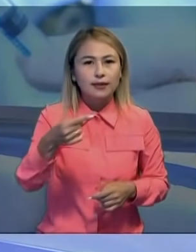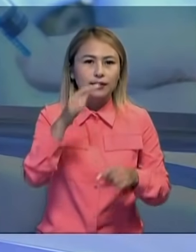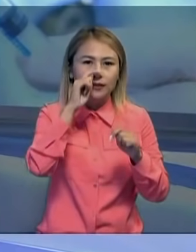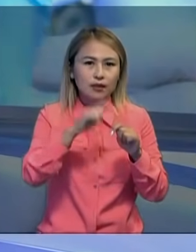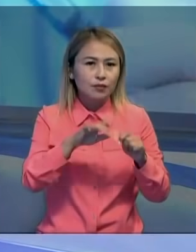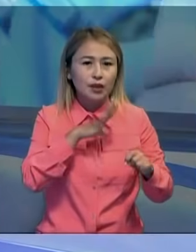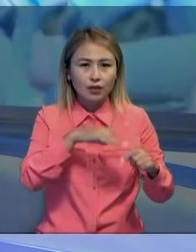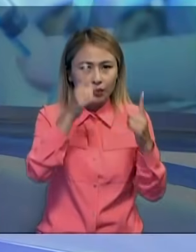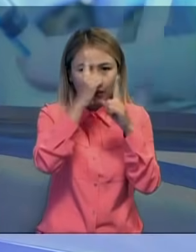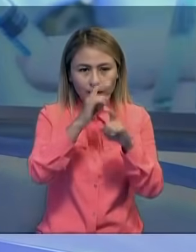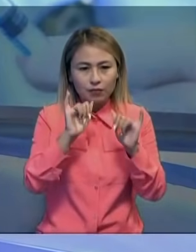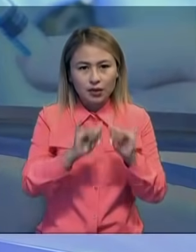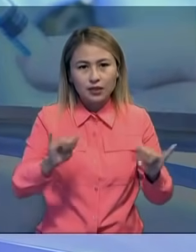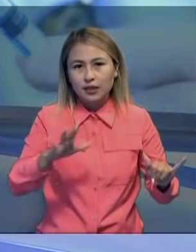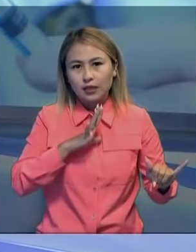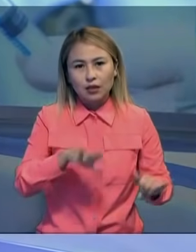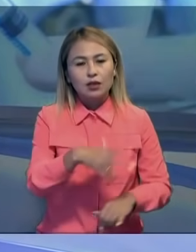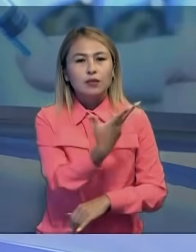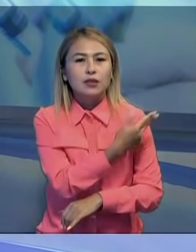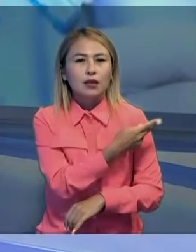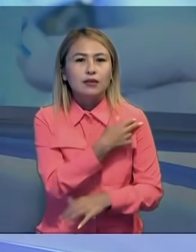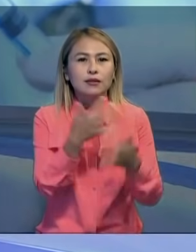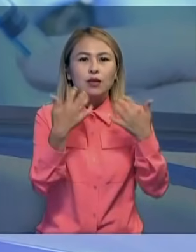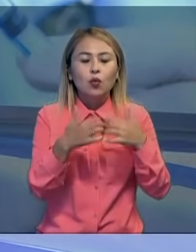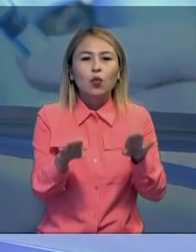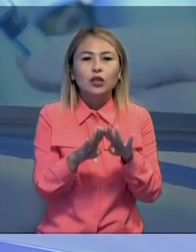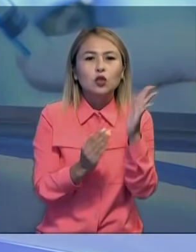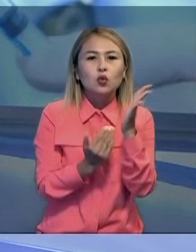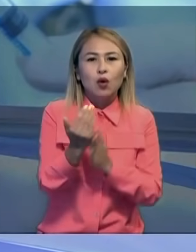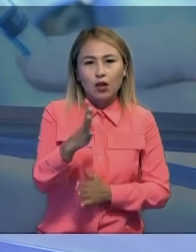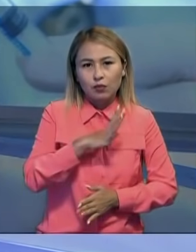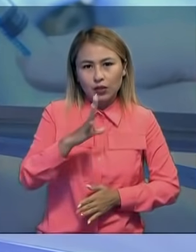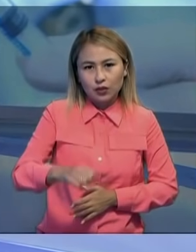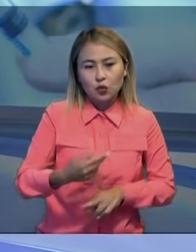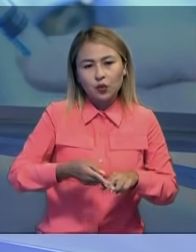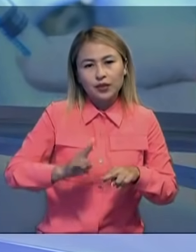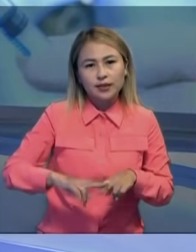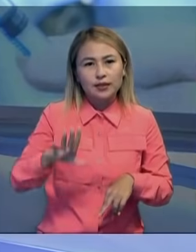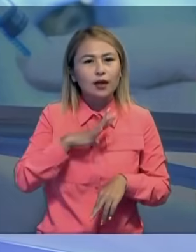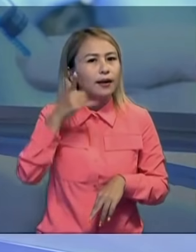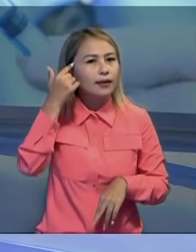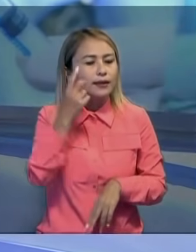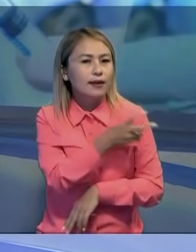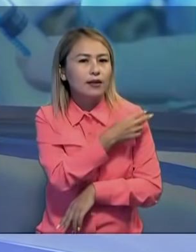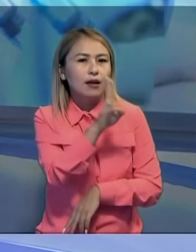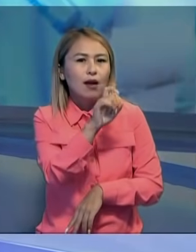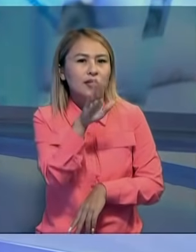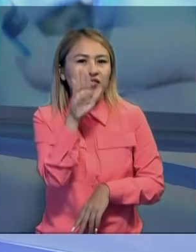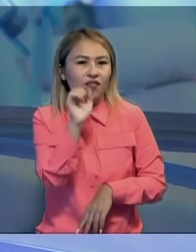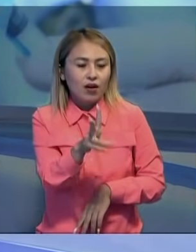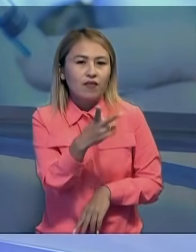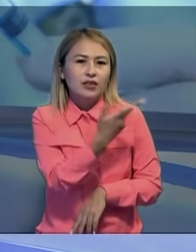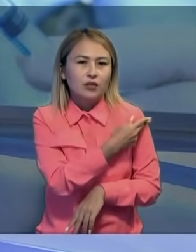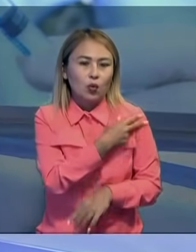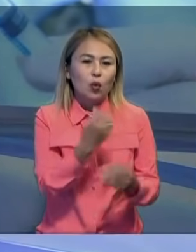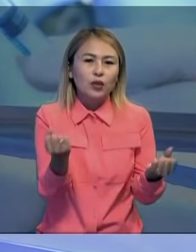теріс әрі тексерілмеген ақпарат таратылмаса, екпе салдырғандардың саны одан да жоғары болар еді. Ал осы кезде қырғыз дәрігерлері